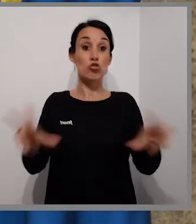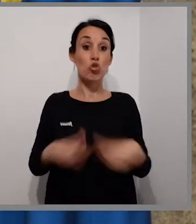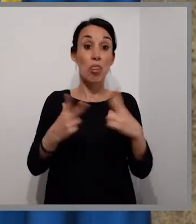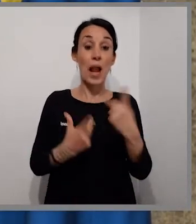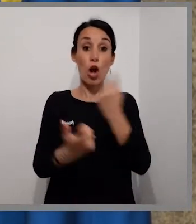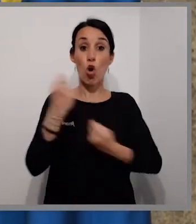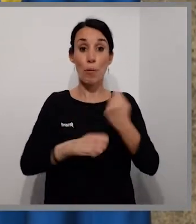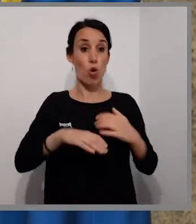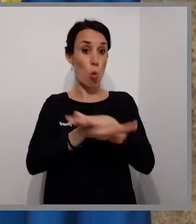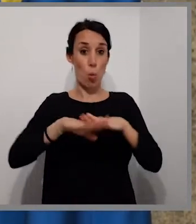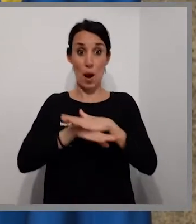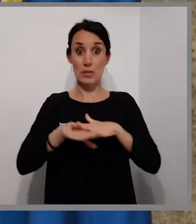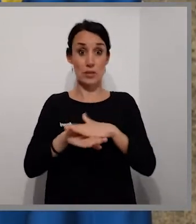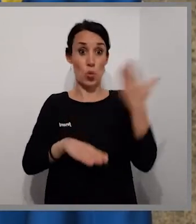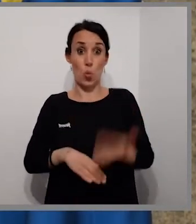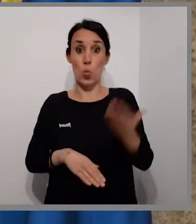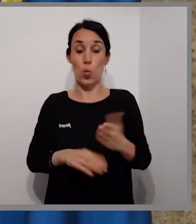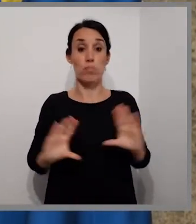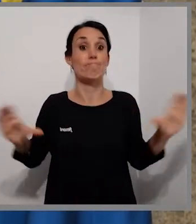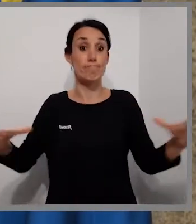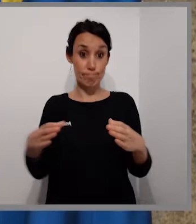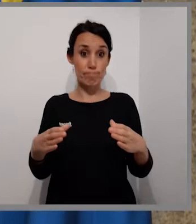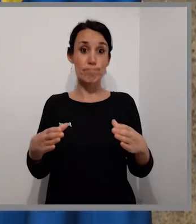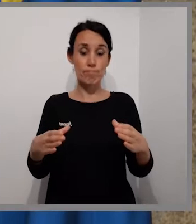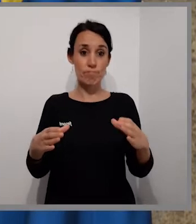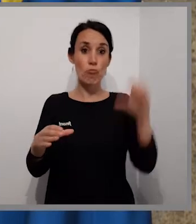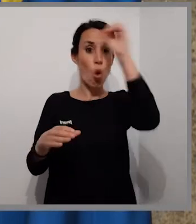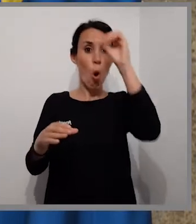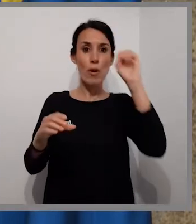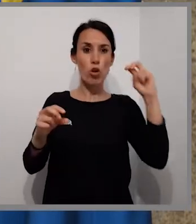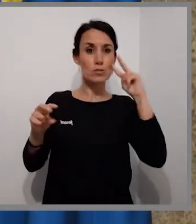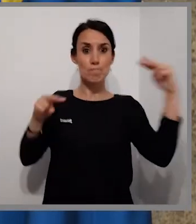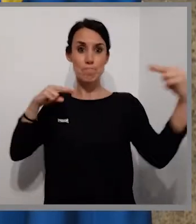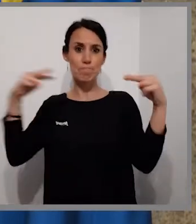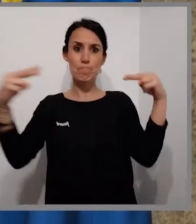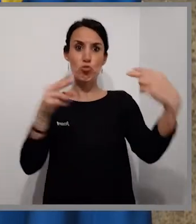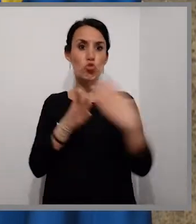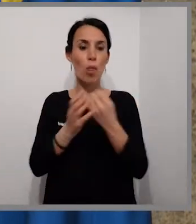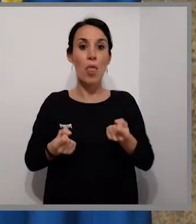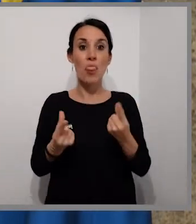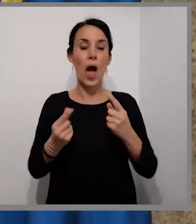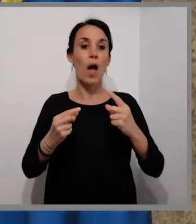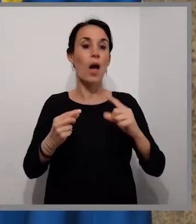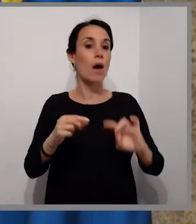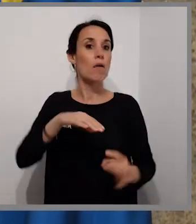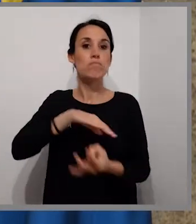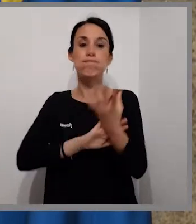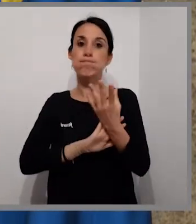els agents socials i econòmics, que són fonamentals. I en tot aquest conjunt de mirades, fer possible el renaixement